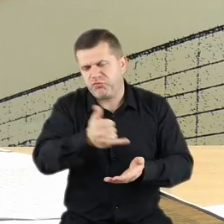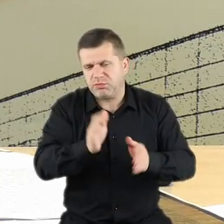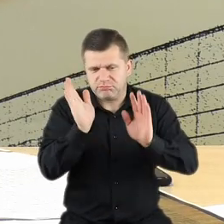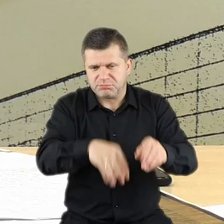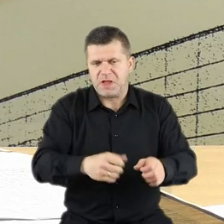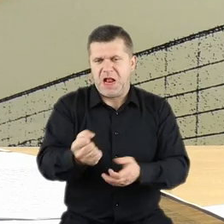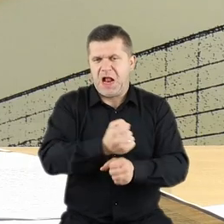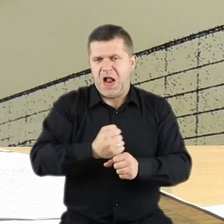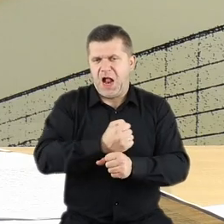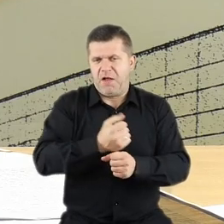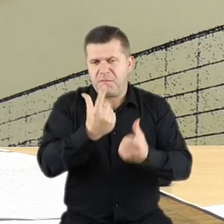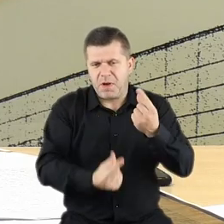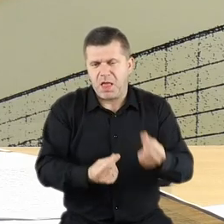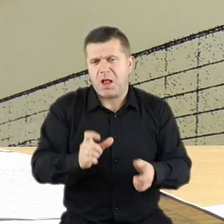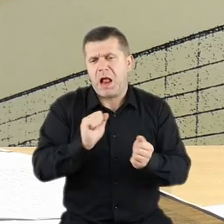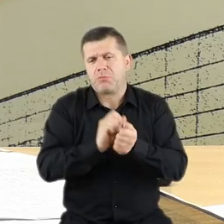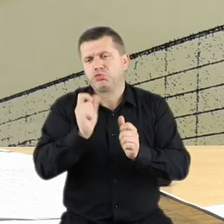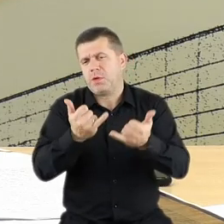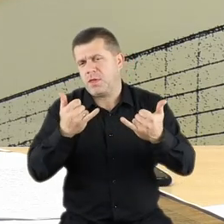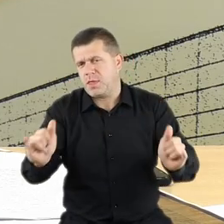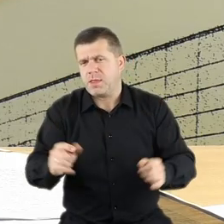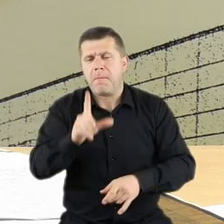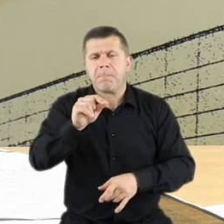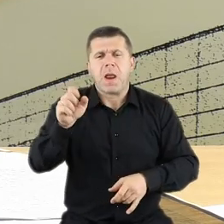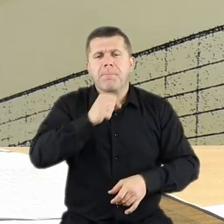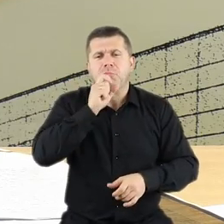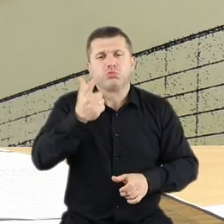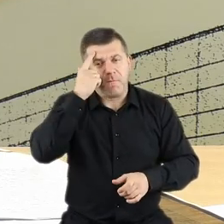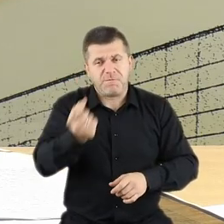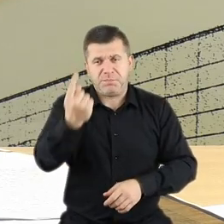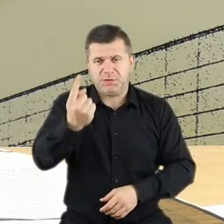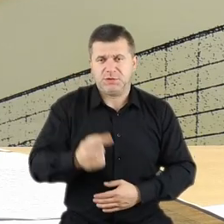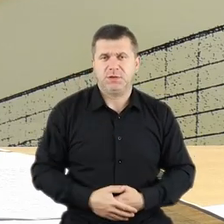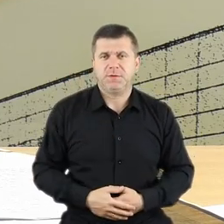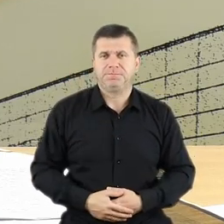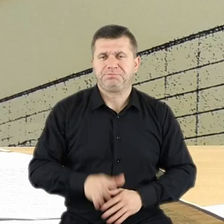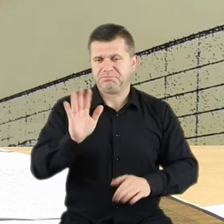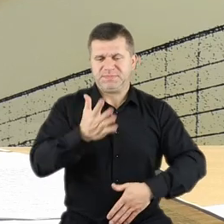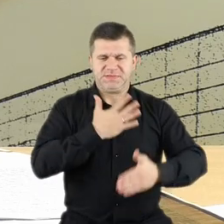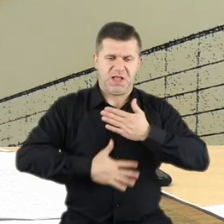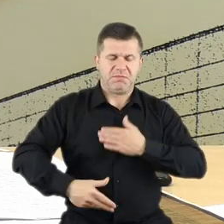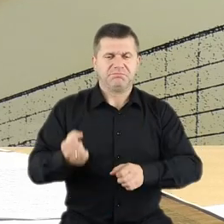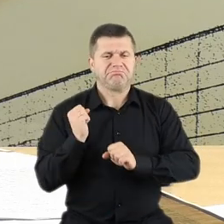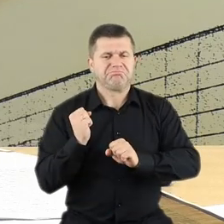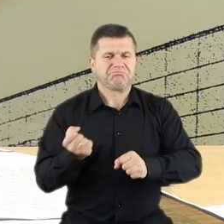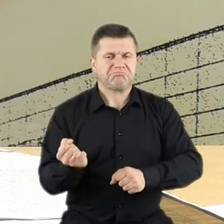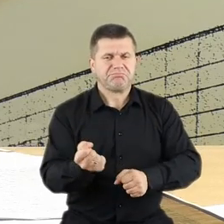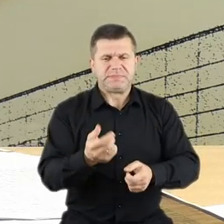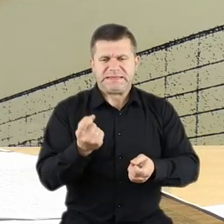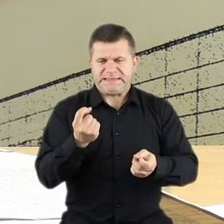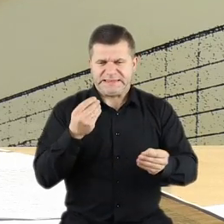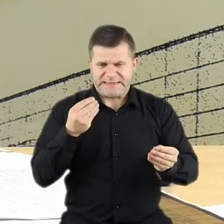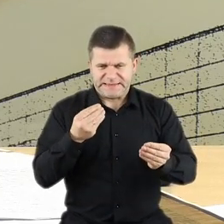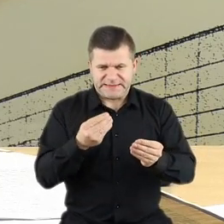będą miały kawę z mlekiem albo co innego co tam prababka wymyśli No idzie zadowolony już z